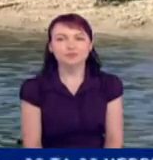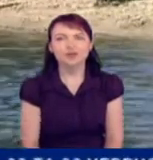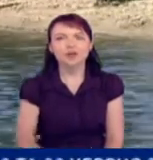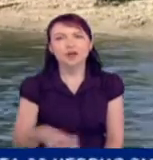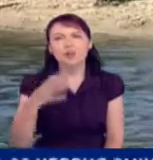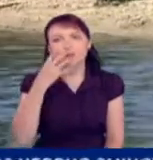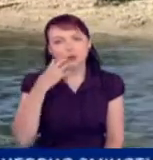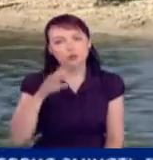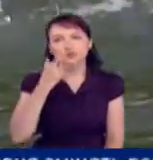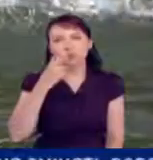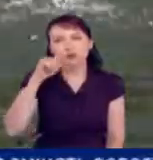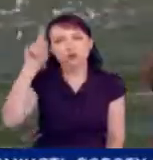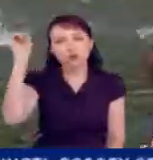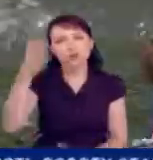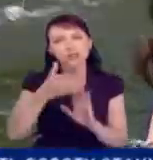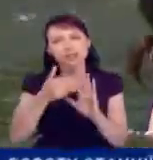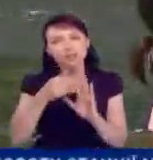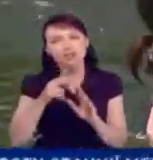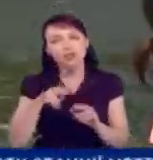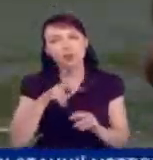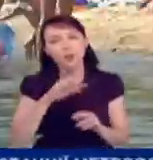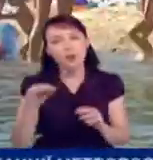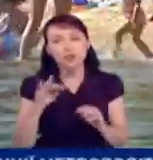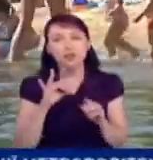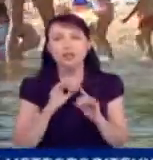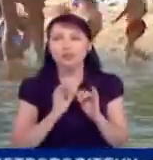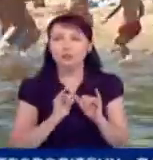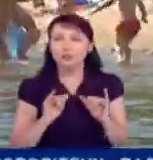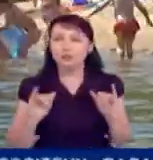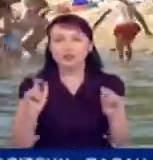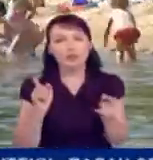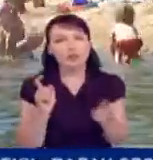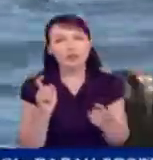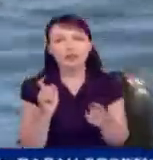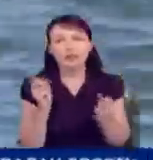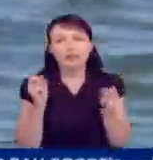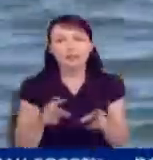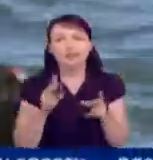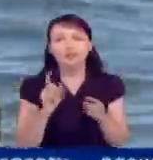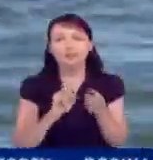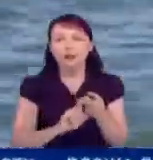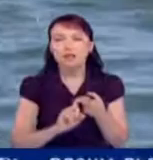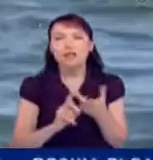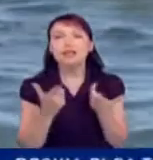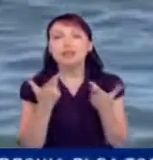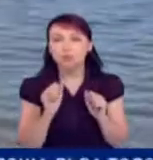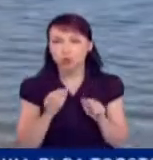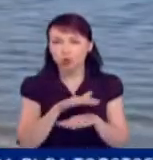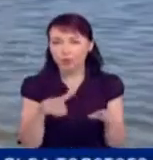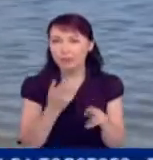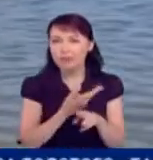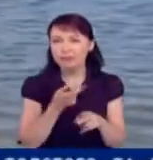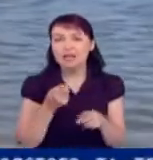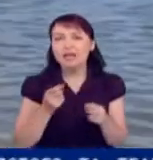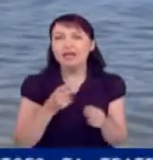Пекуче червоне сонце кличе на пляж і одночасно плодить у воді небезпечні бактерії. Де у столиці можна купатись без ризику